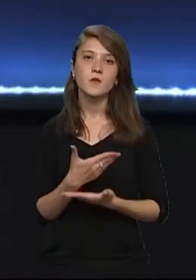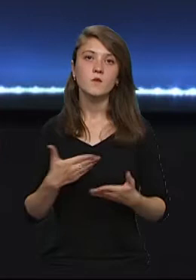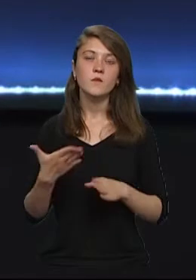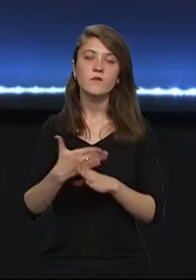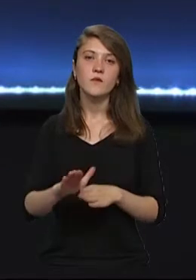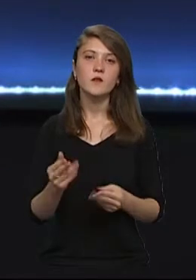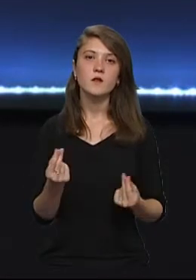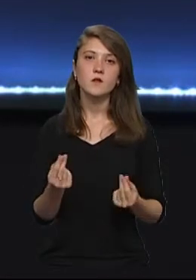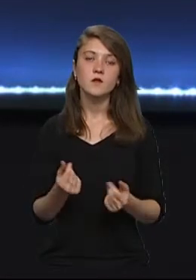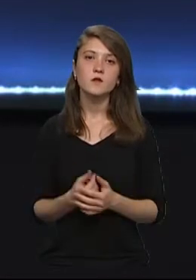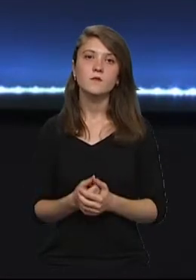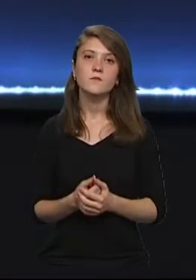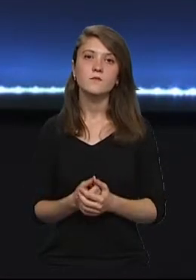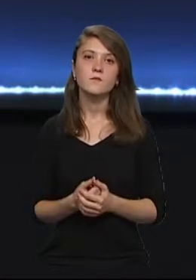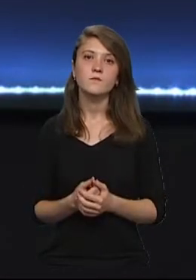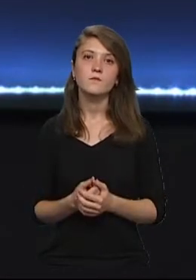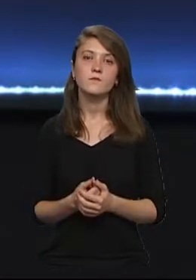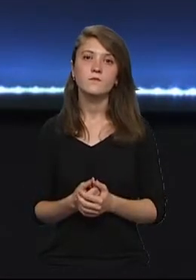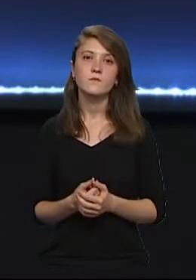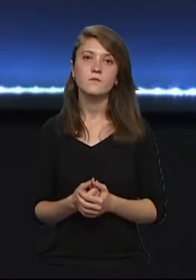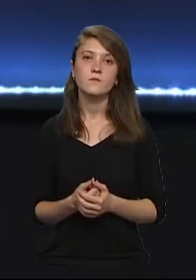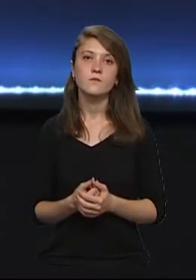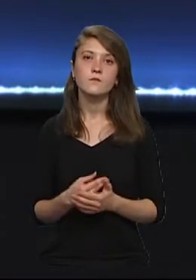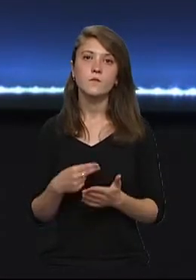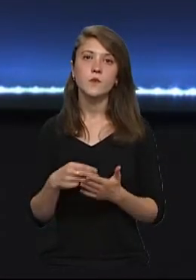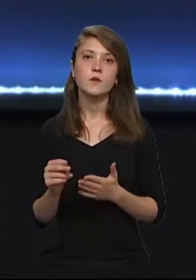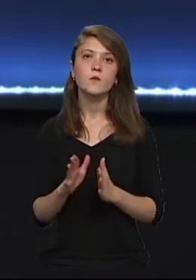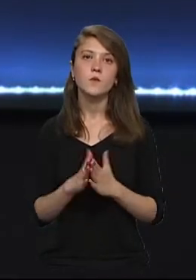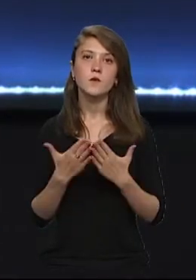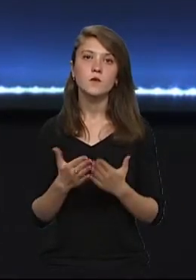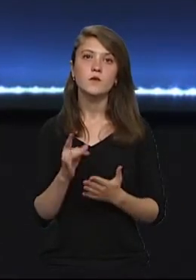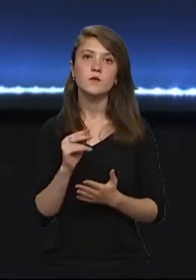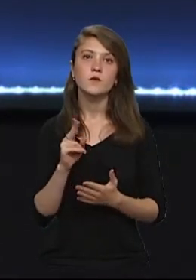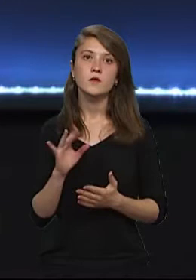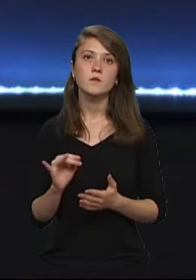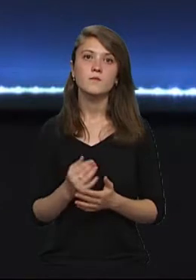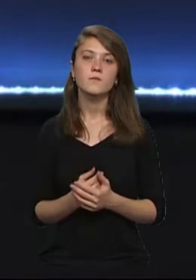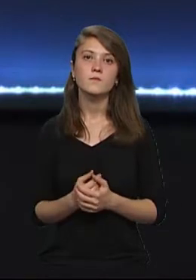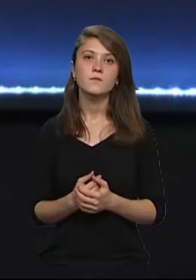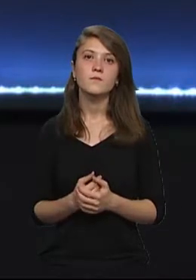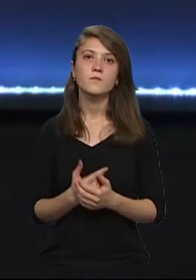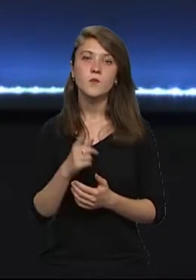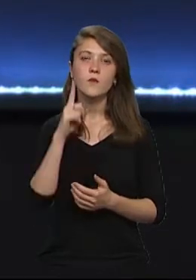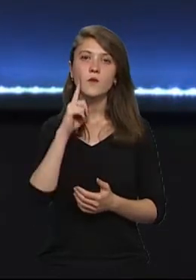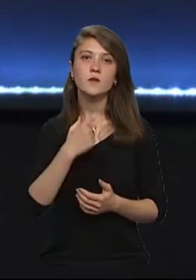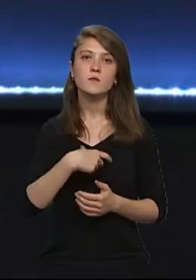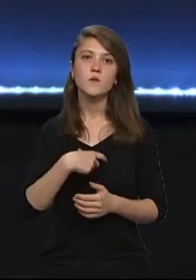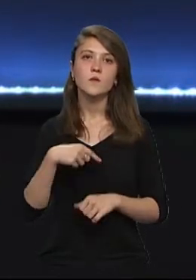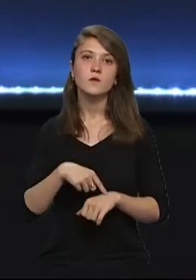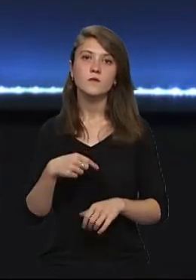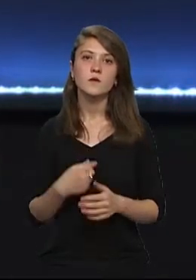виділили кошти і закупили ми блокноти, ручки, все для молоді, щоб вони комфортно себе відчували,